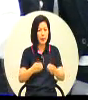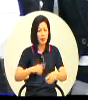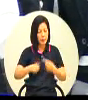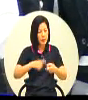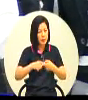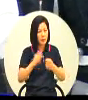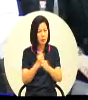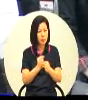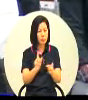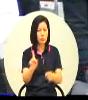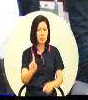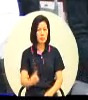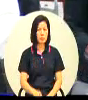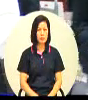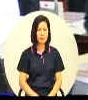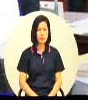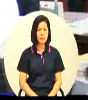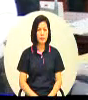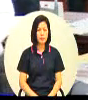做？